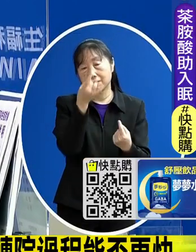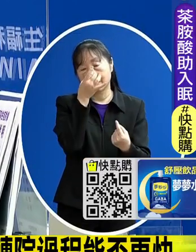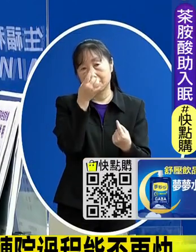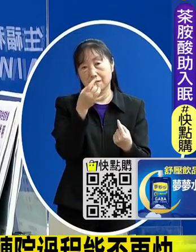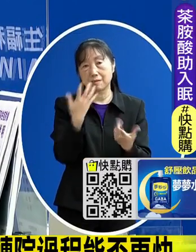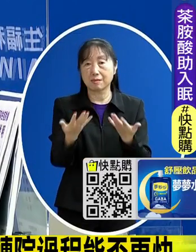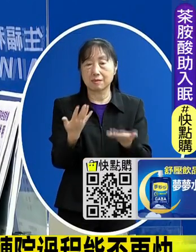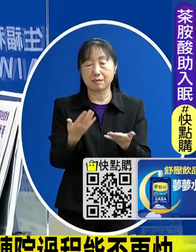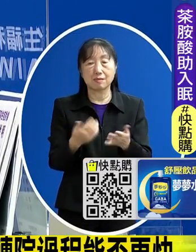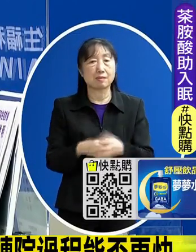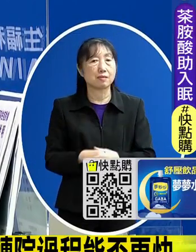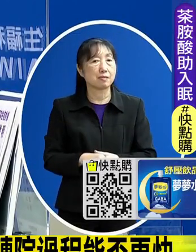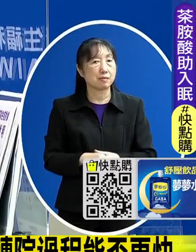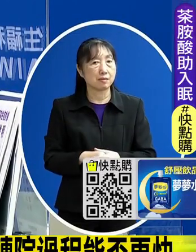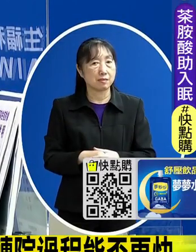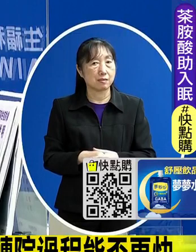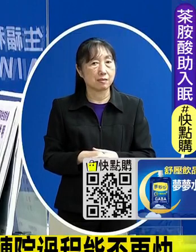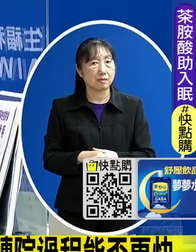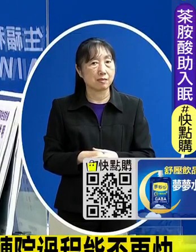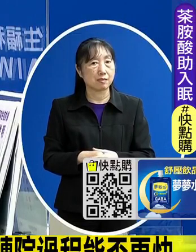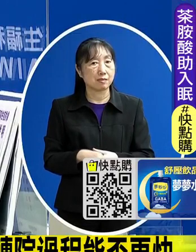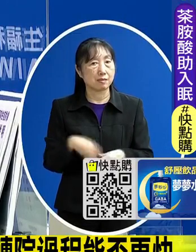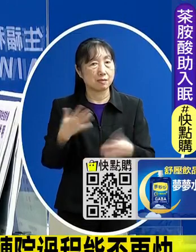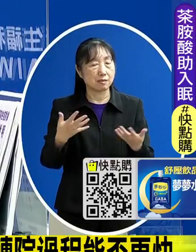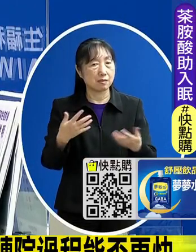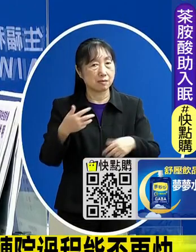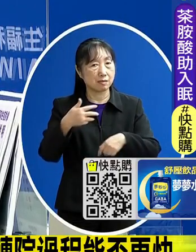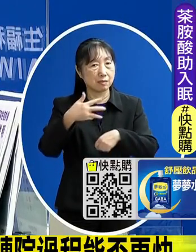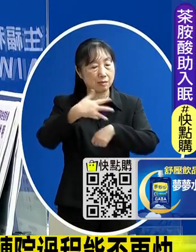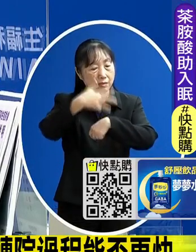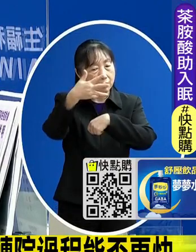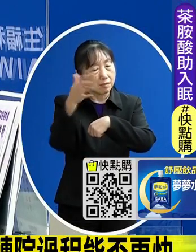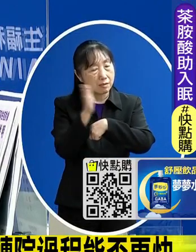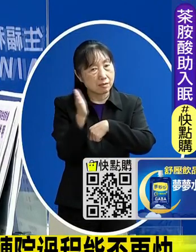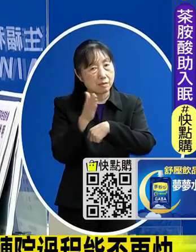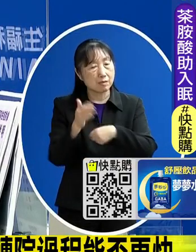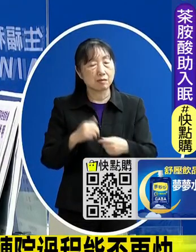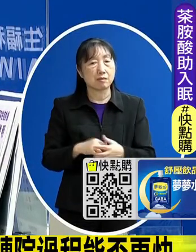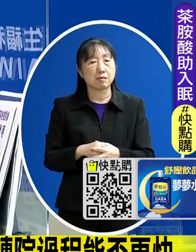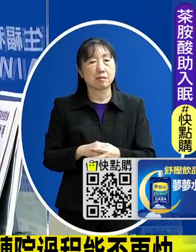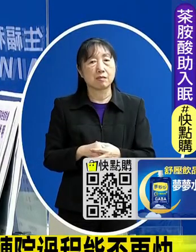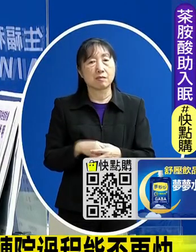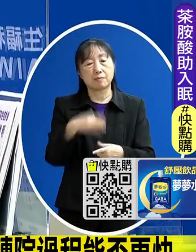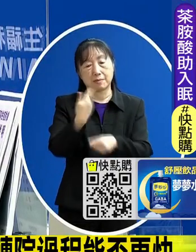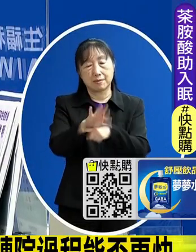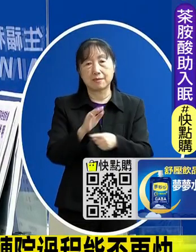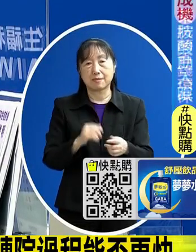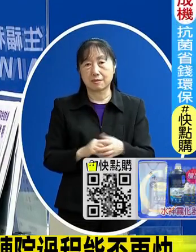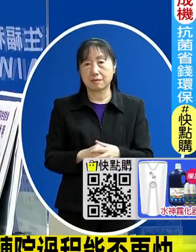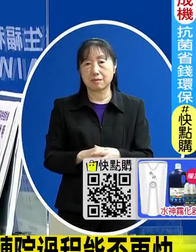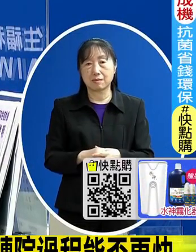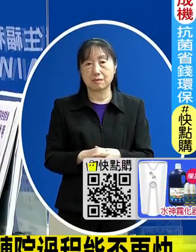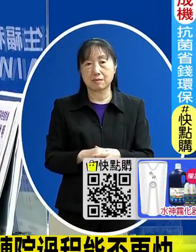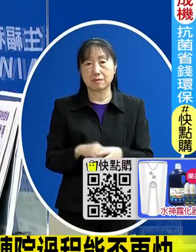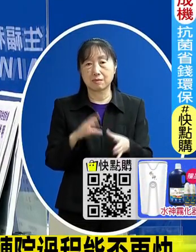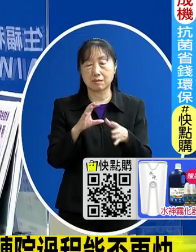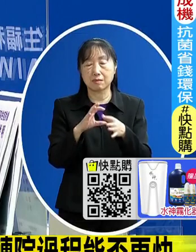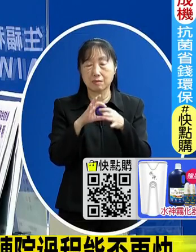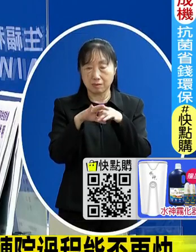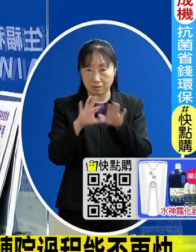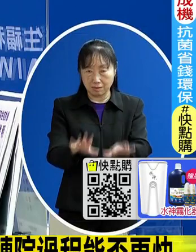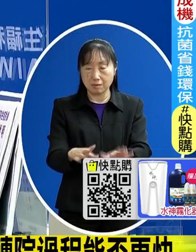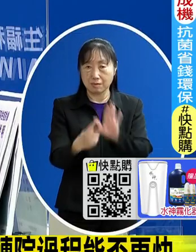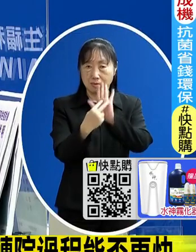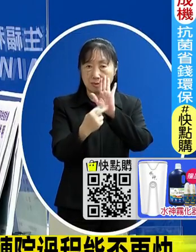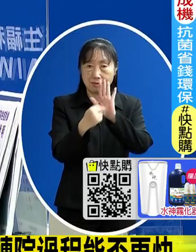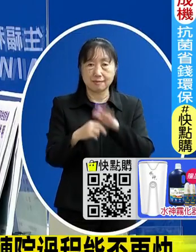大概大概八点多的时候哈，就是过世哈。把这些时序讲出来，只是跟大家说明，